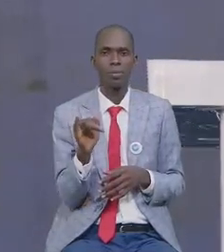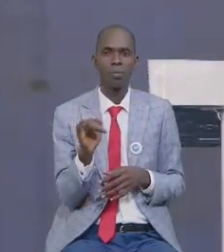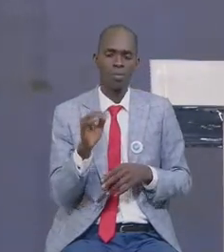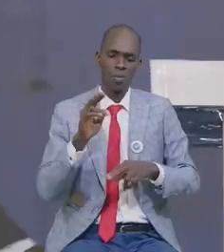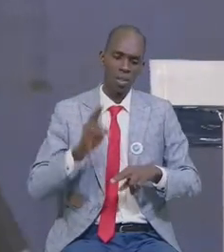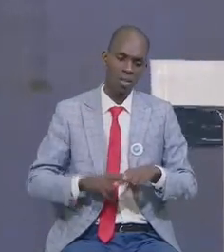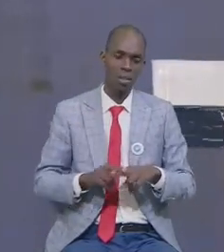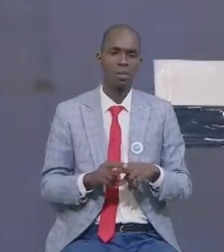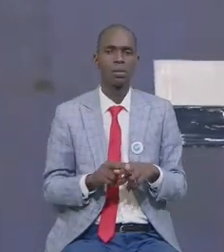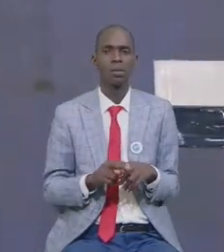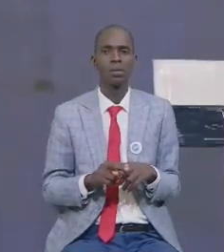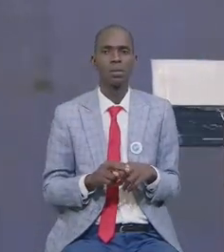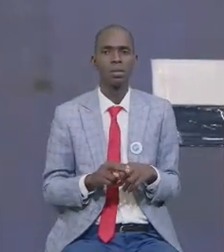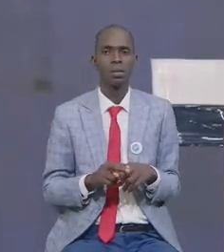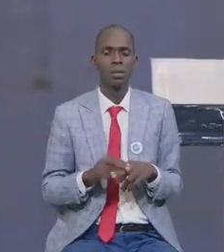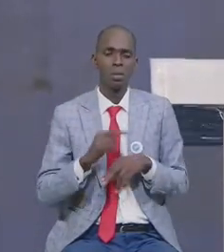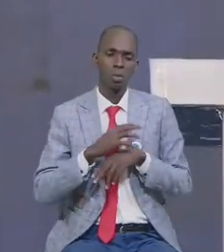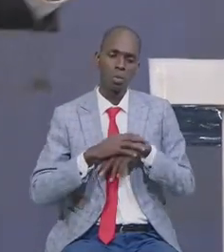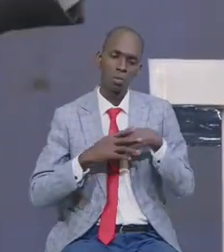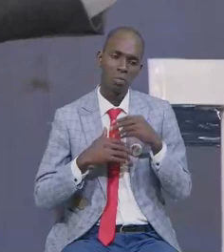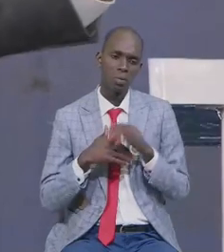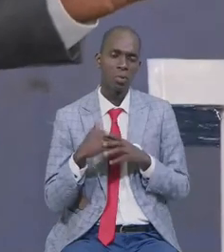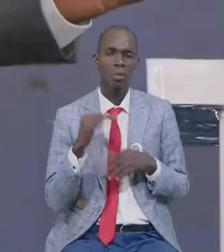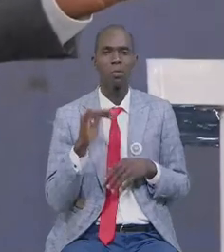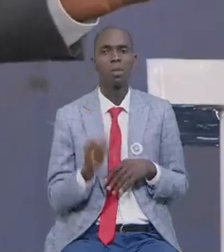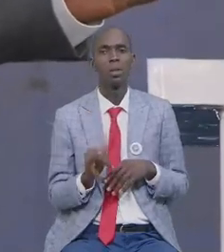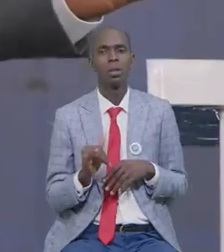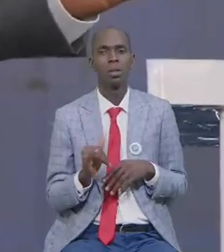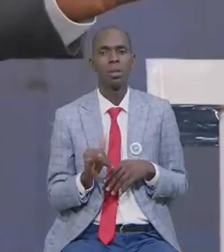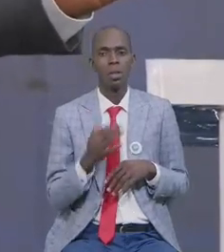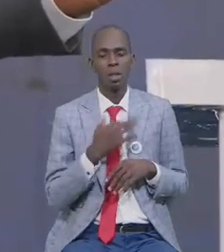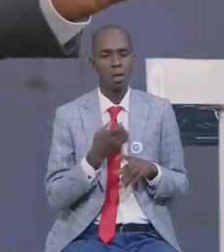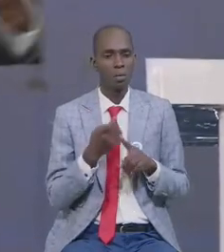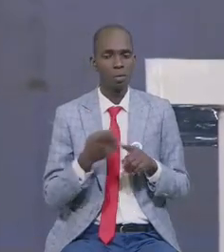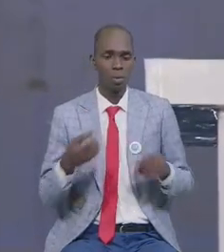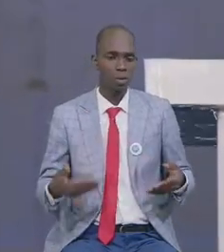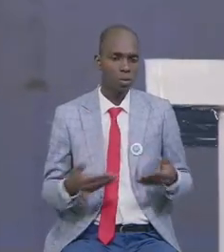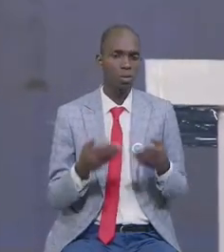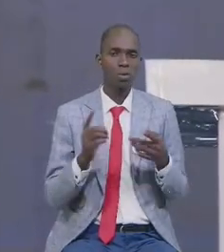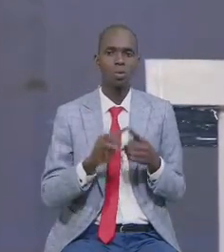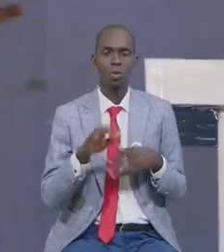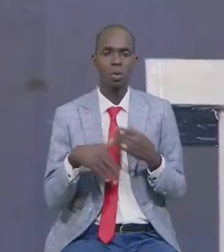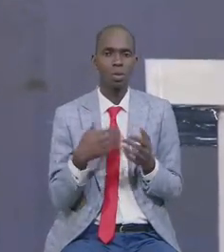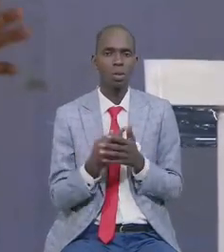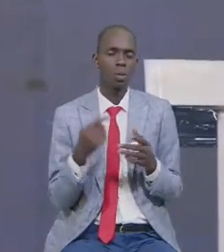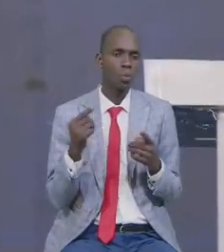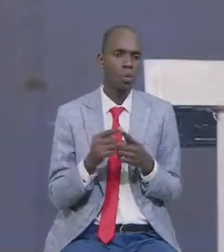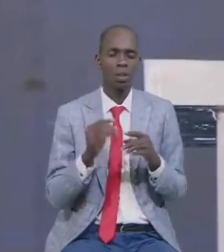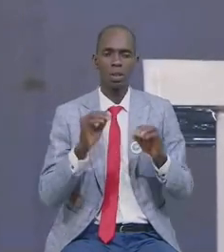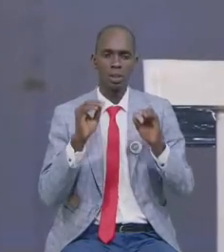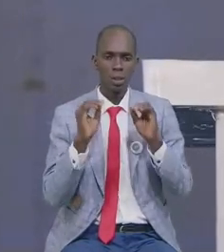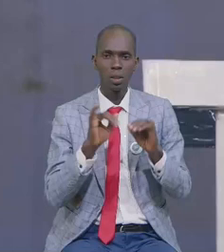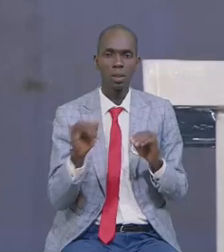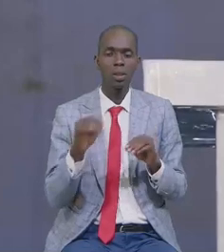assis confortablement. De l'introduction à tous les points, il a